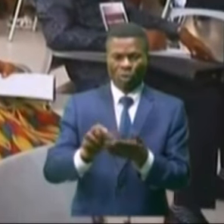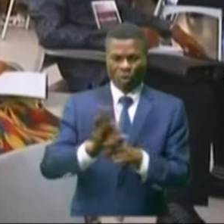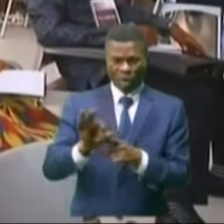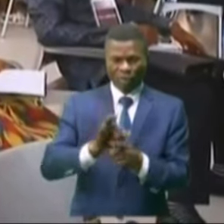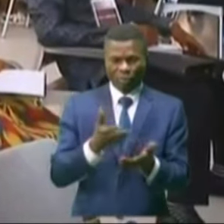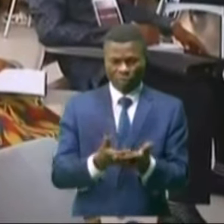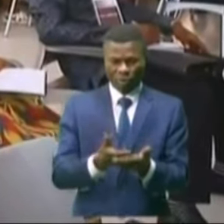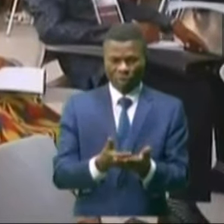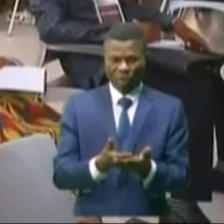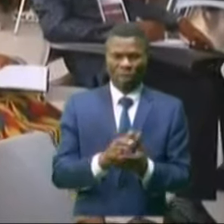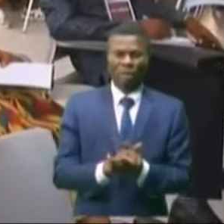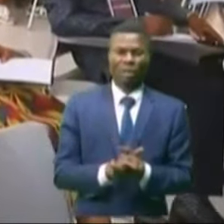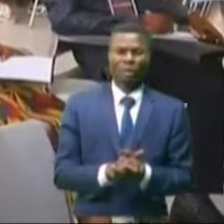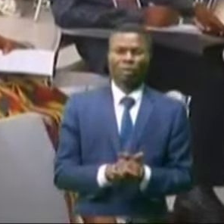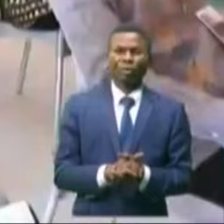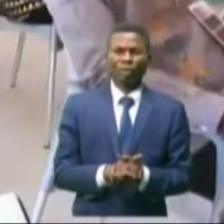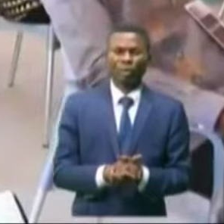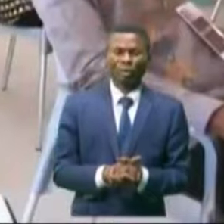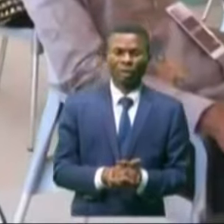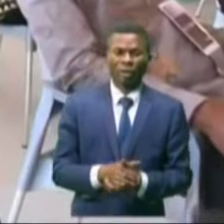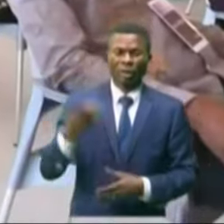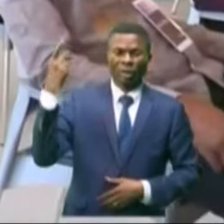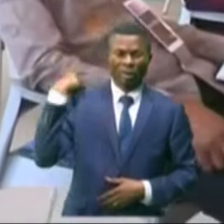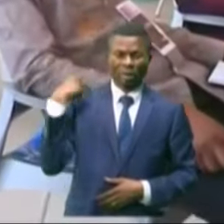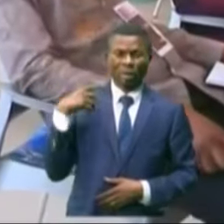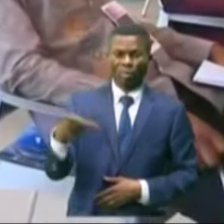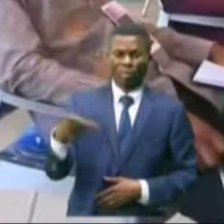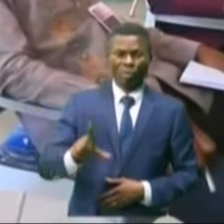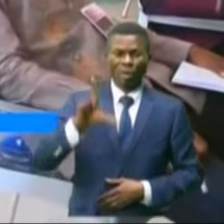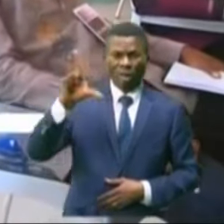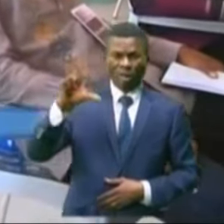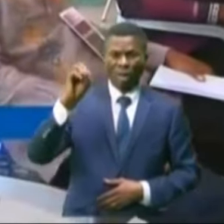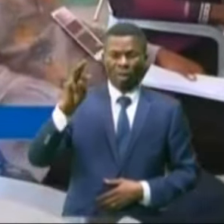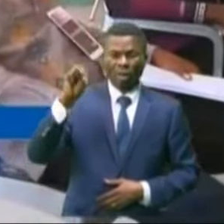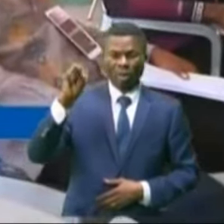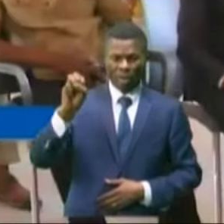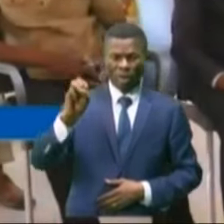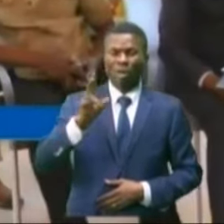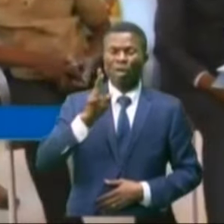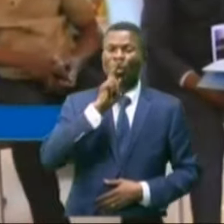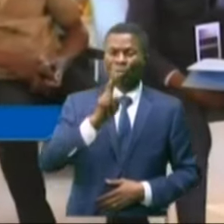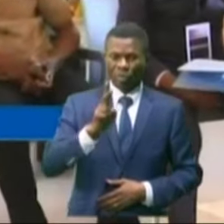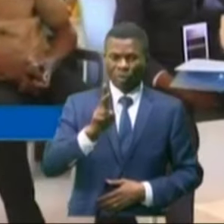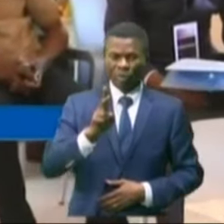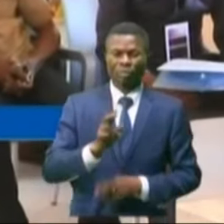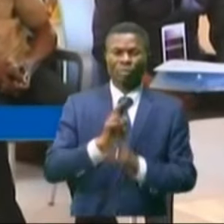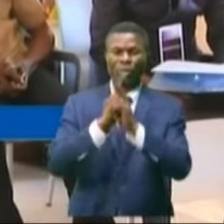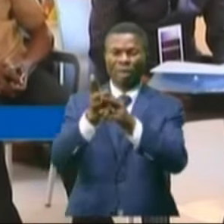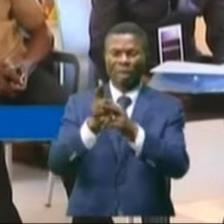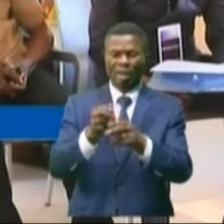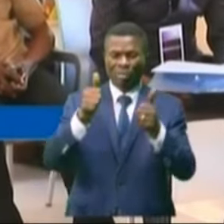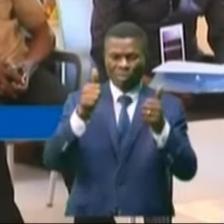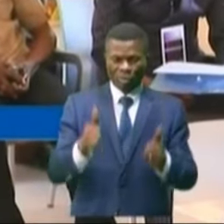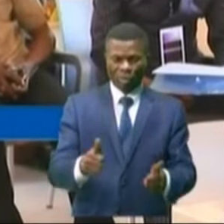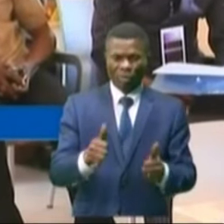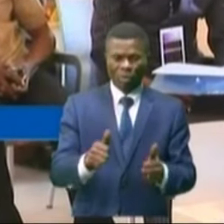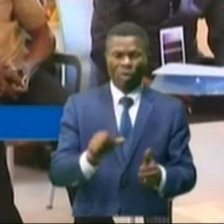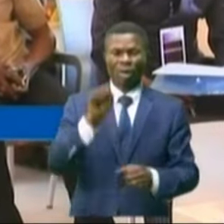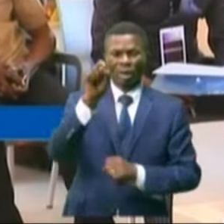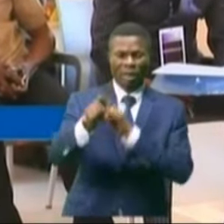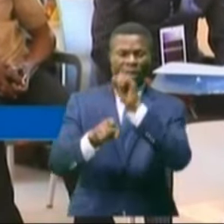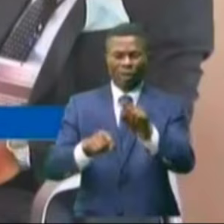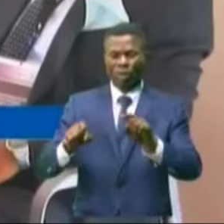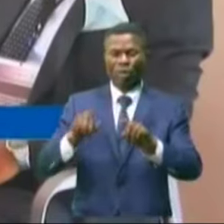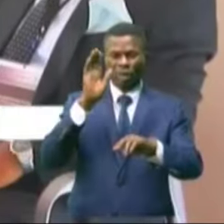Avec ces informations, les élus de la province de Lomami sont certains de répondre positivement aux questions qui touchent